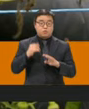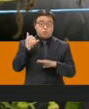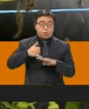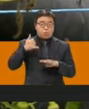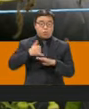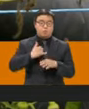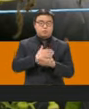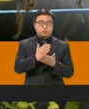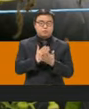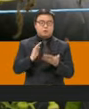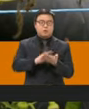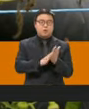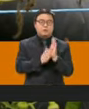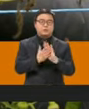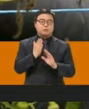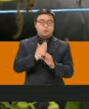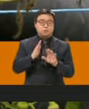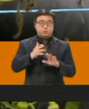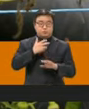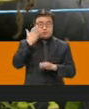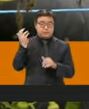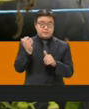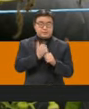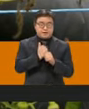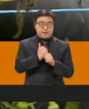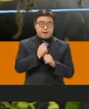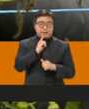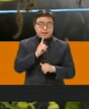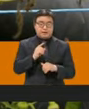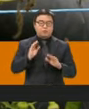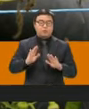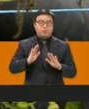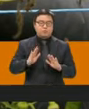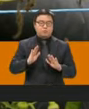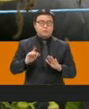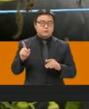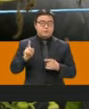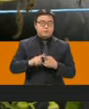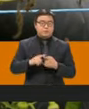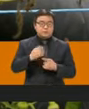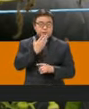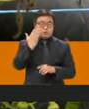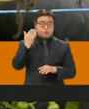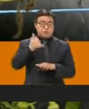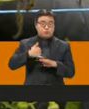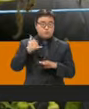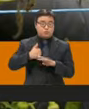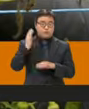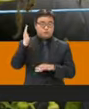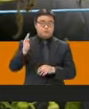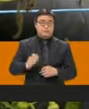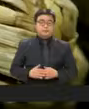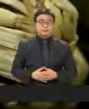있는데요. 자, 꿈을 잡아라. 오늘은 블루오션을 찾아 떠난 청년 농부의 이야기를 취재했습니다.